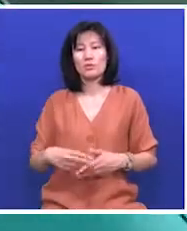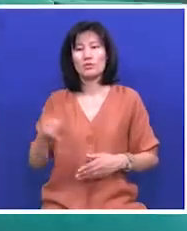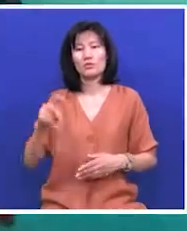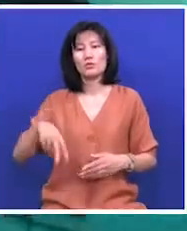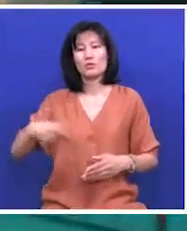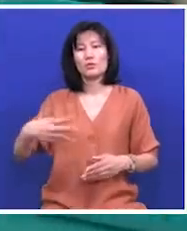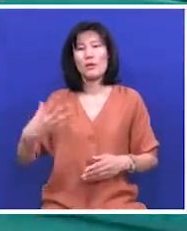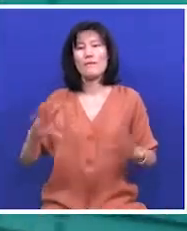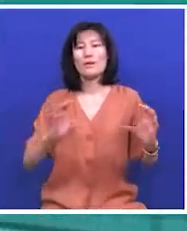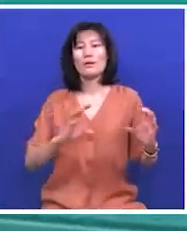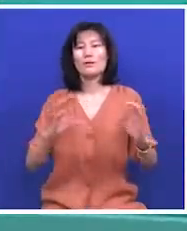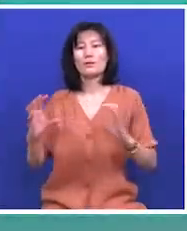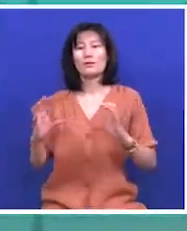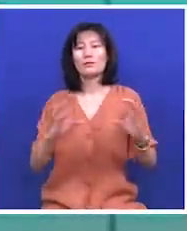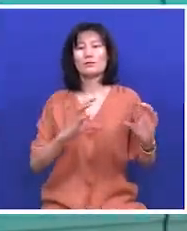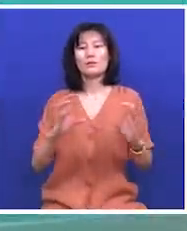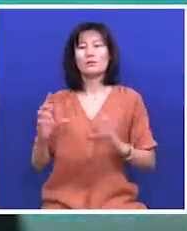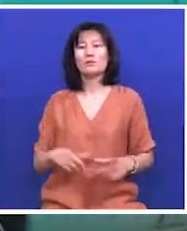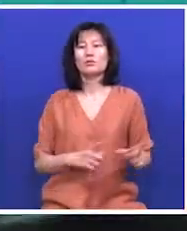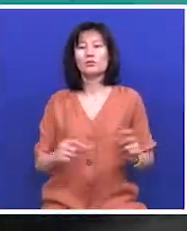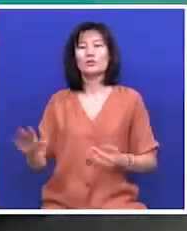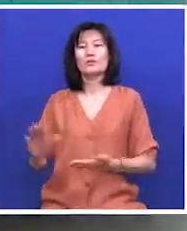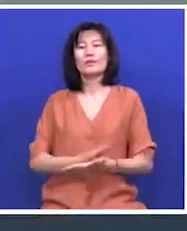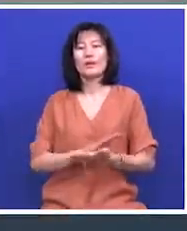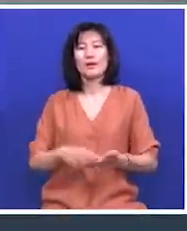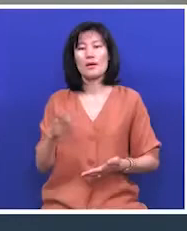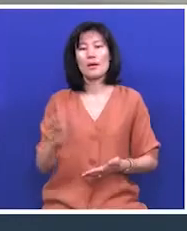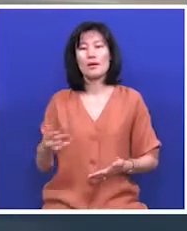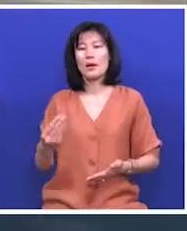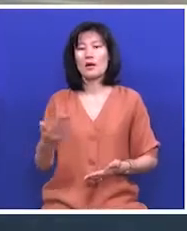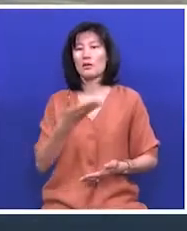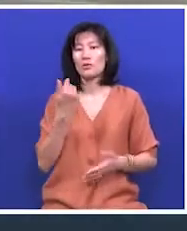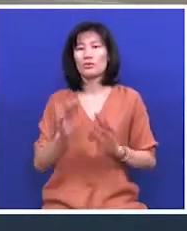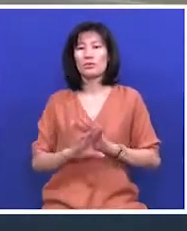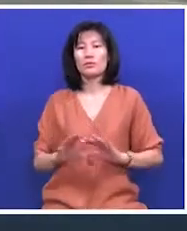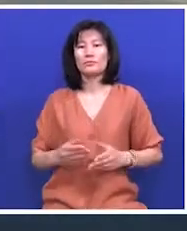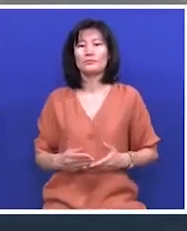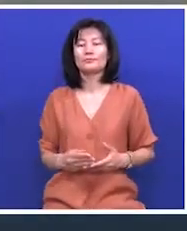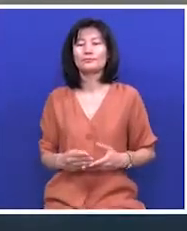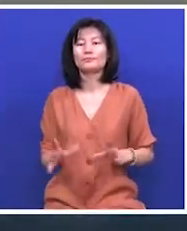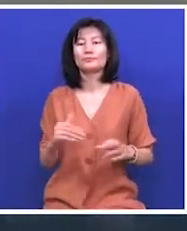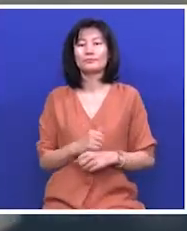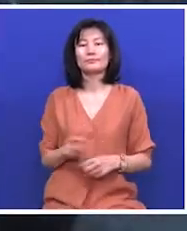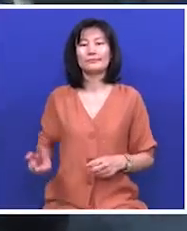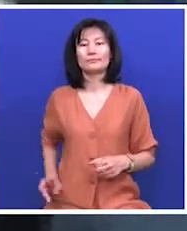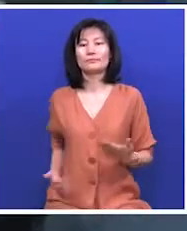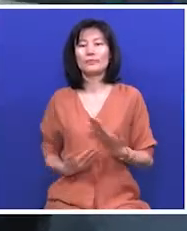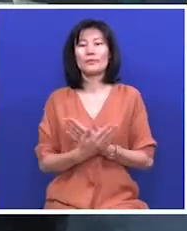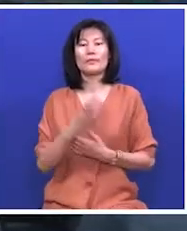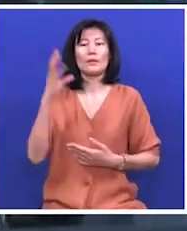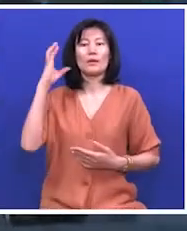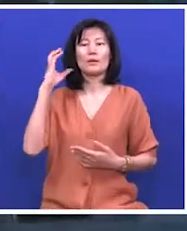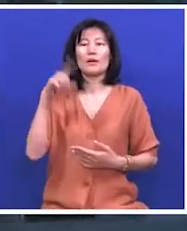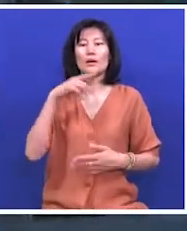аралығында 125 қоғамдық көлік қатынас жасайды. Жалпы мұндай қайырымдылық шара мекеме тарапынан алғаш рет қолға алынып отыр. Басшылық елдегі